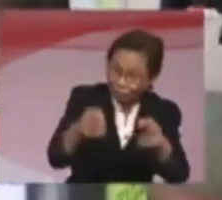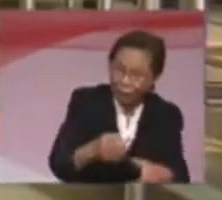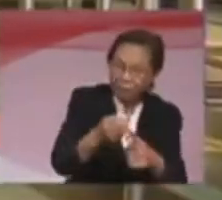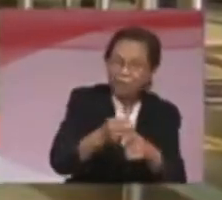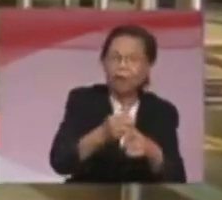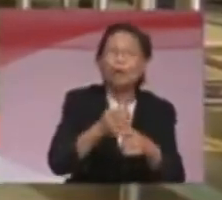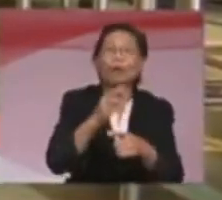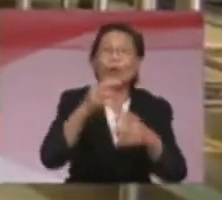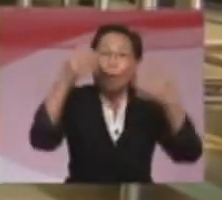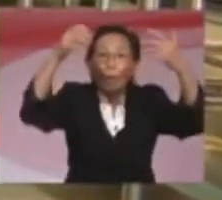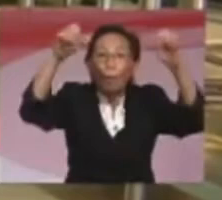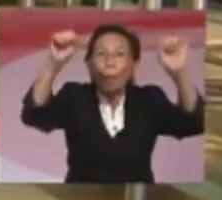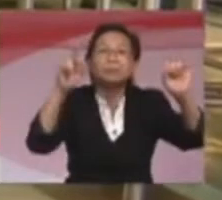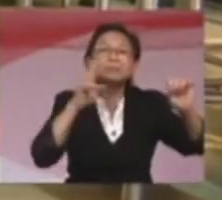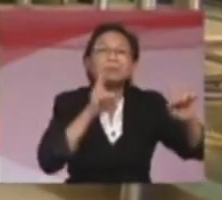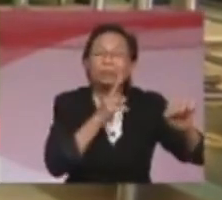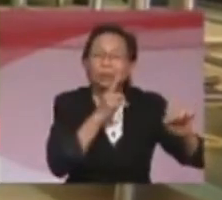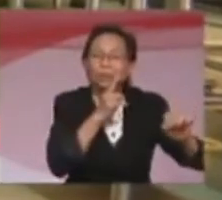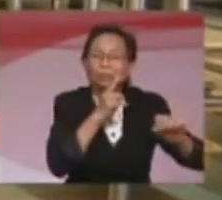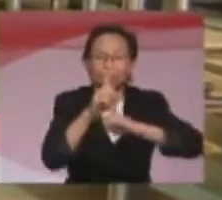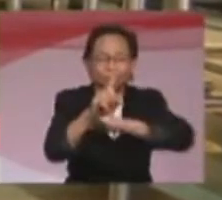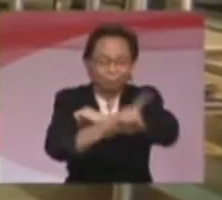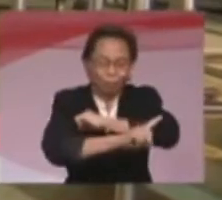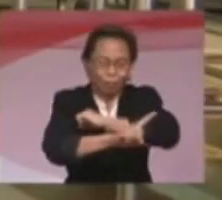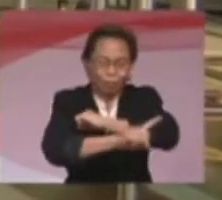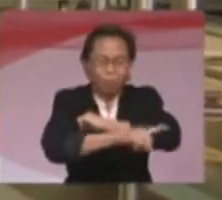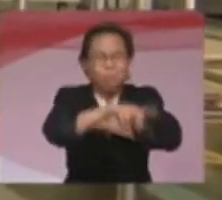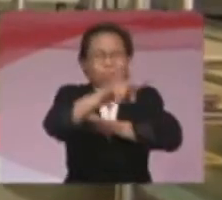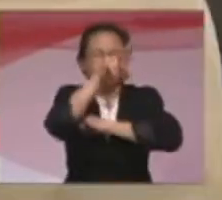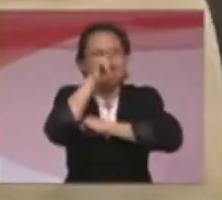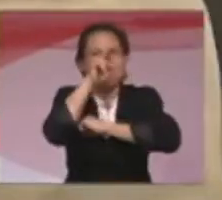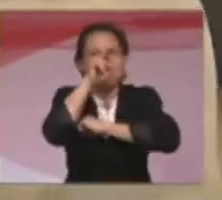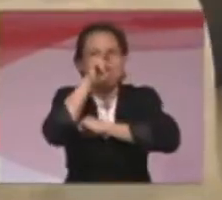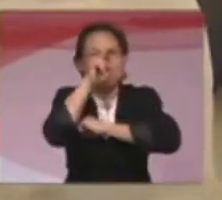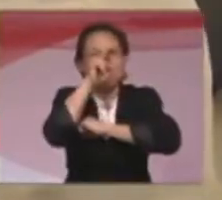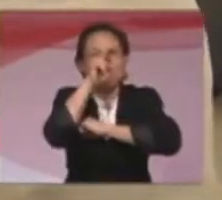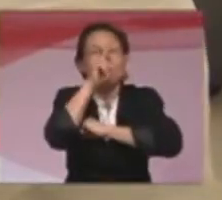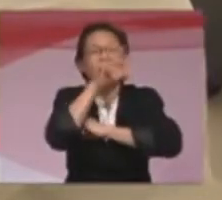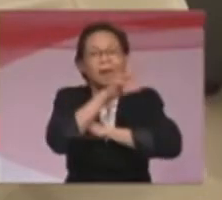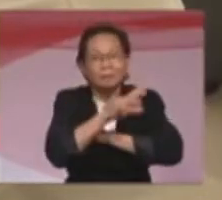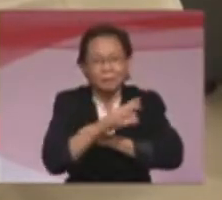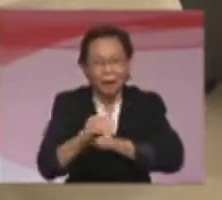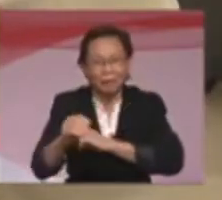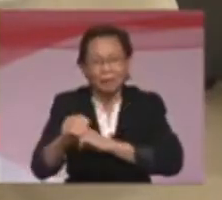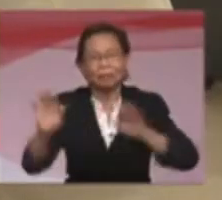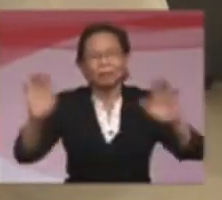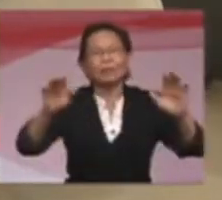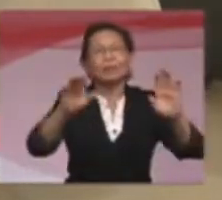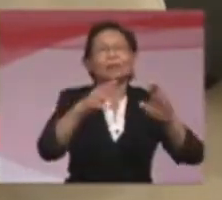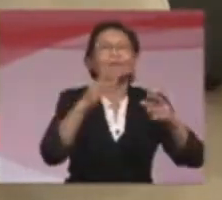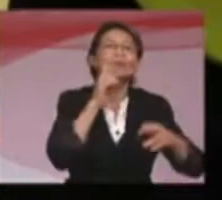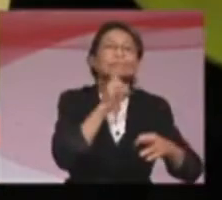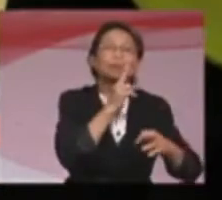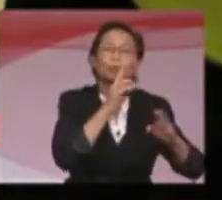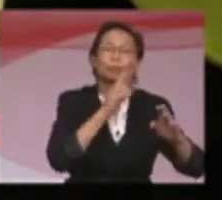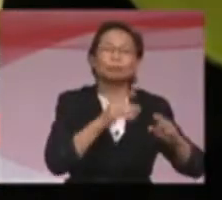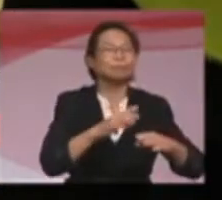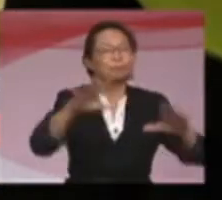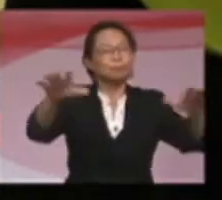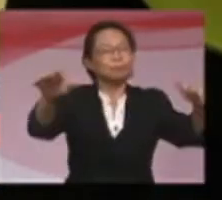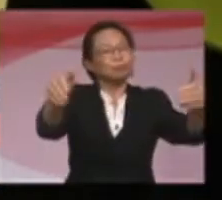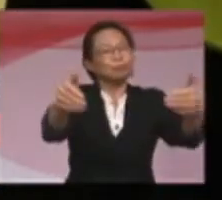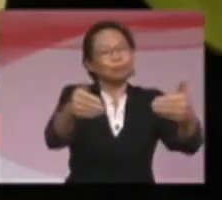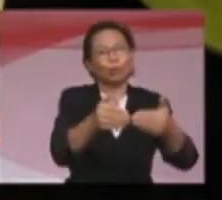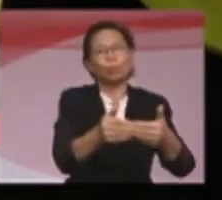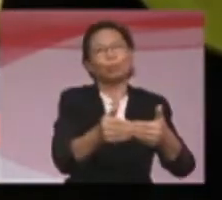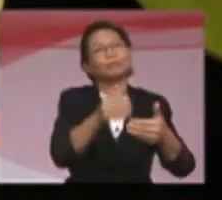restoran, tindakan akan diambil dengan setegas-tegasnya, termasuk menutup restoran-restoran